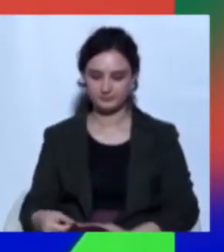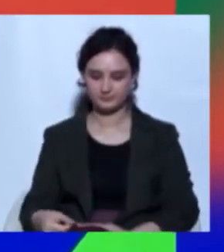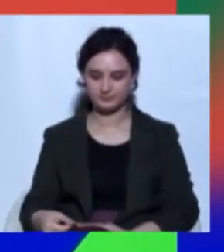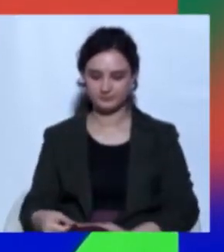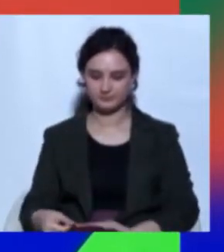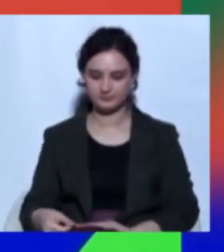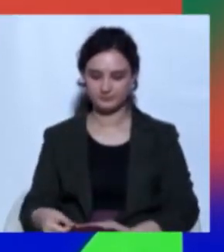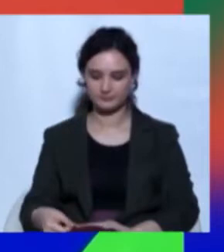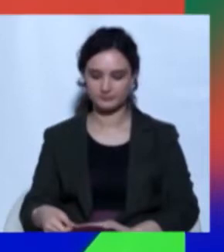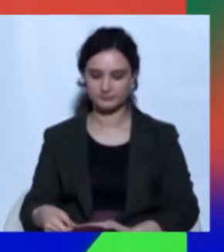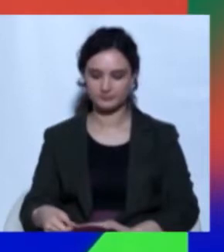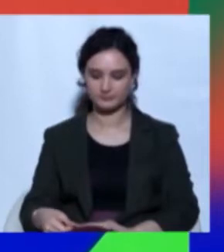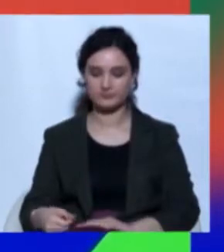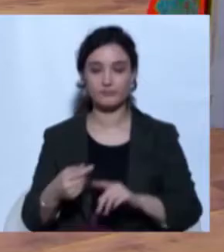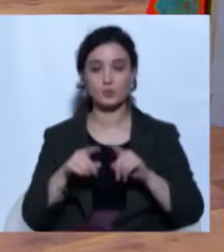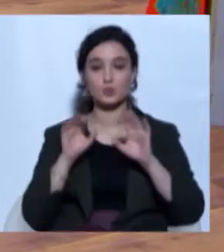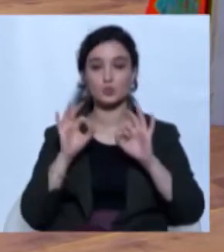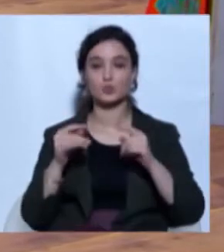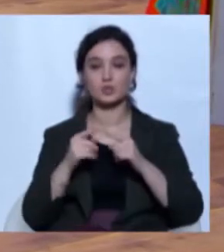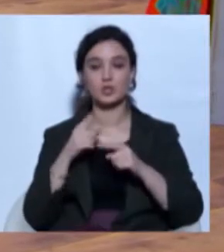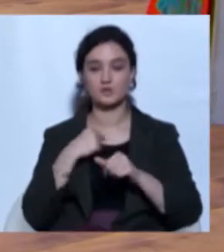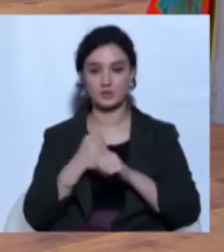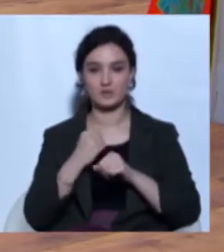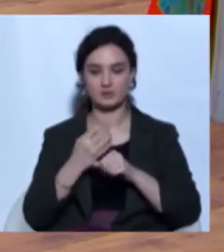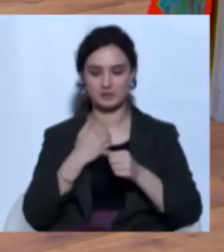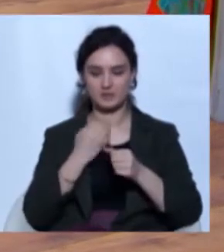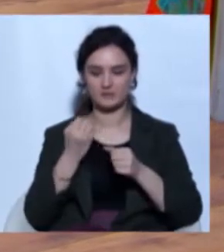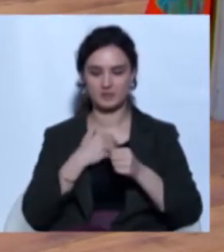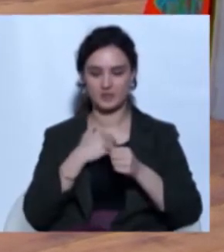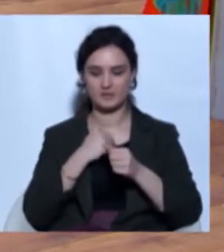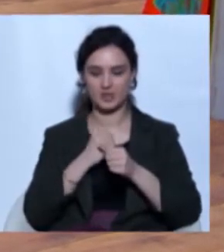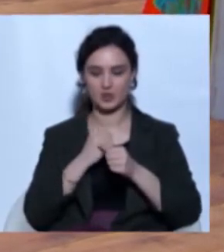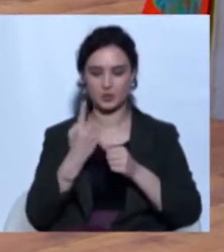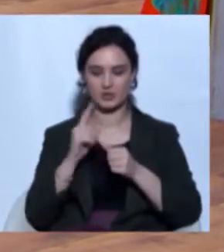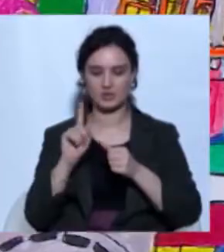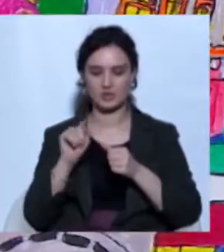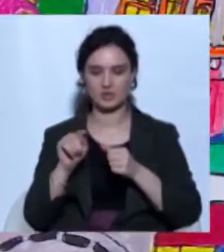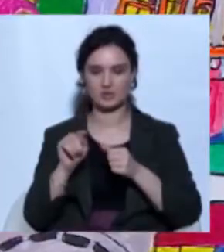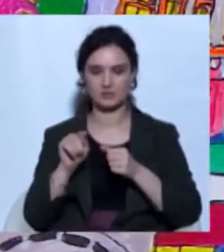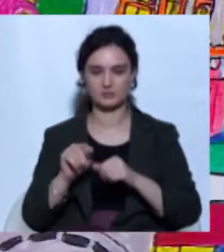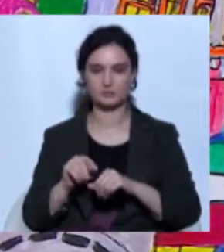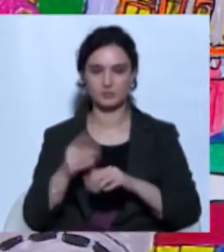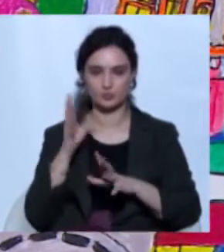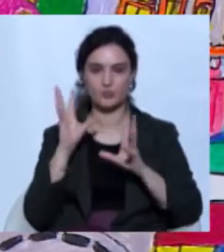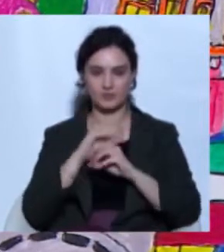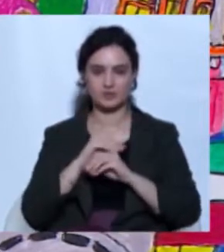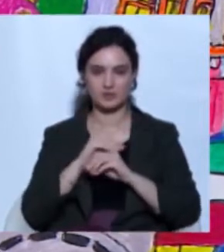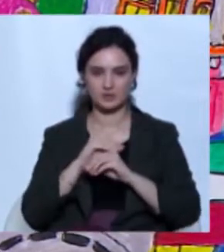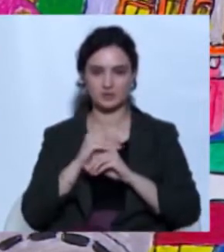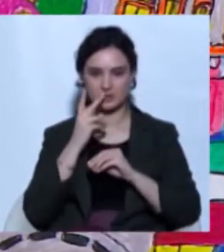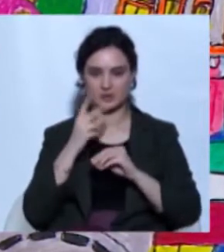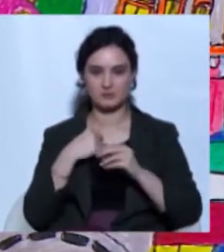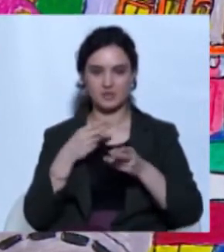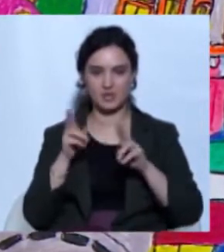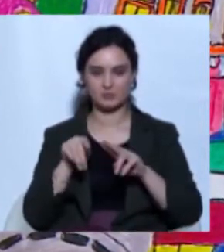ეს არის ზუსტად ის რაც ჩვენ გავაკეთეთ, მაგრამ ახლა კიდე მინდა გავაკეთო ერთი რაღაცა. თუ მოვასწრებთ, აი ნახეთ მე